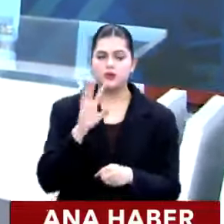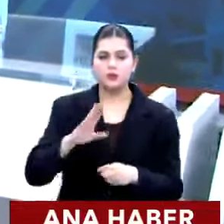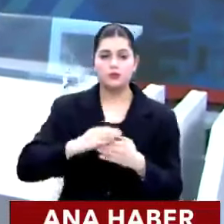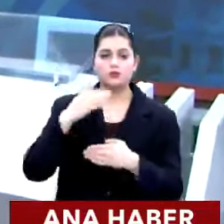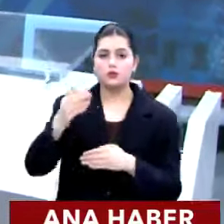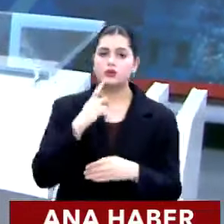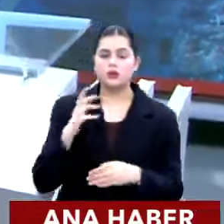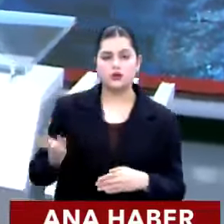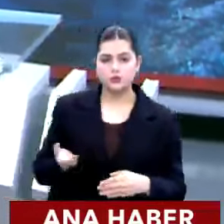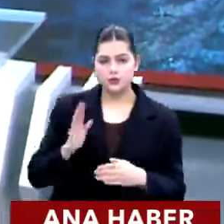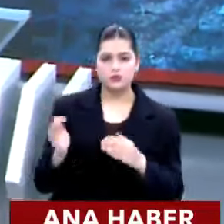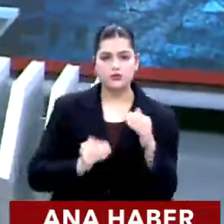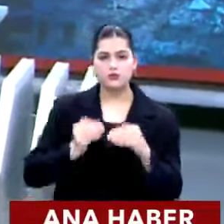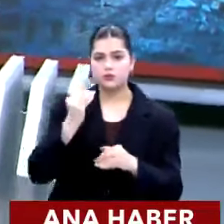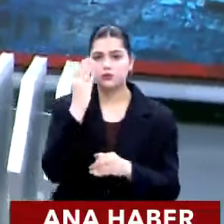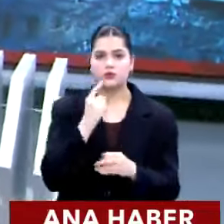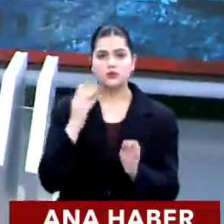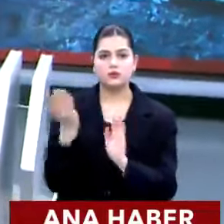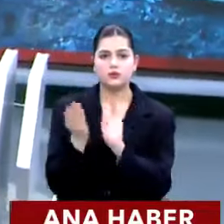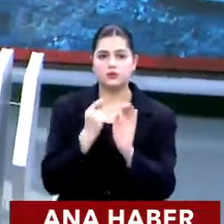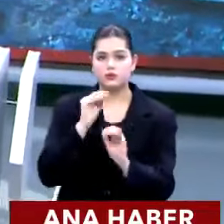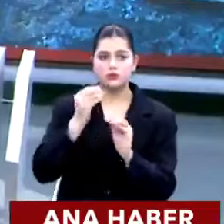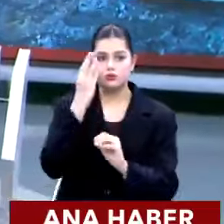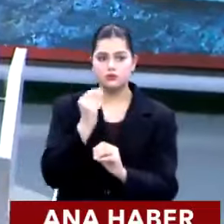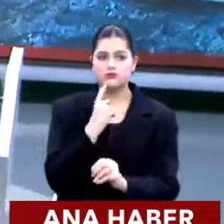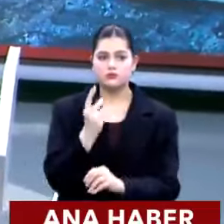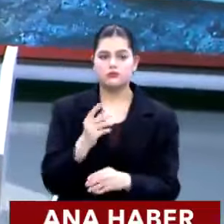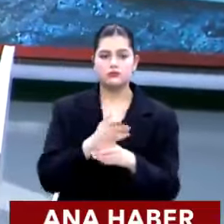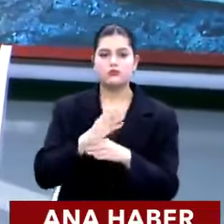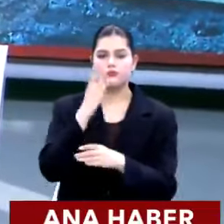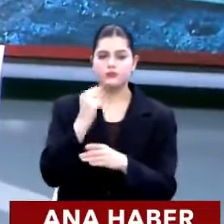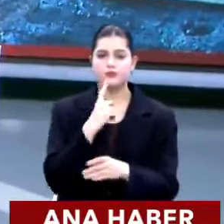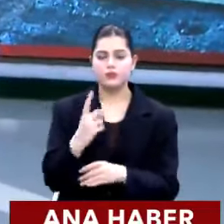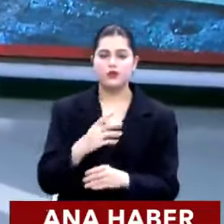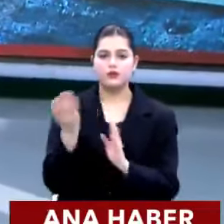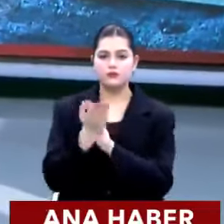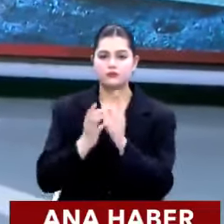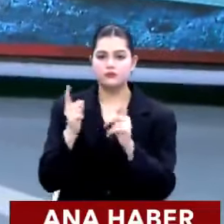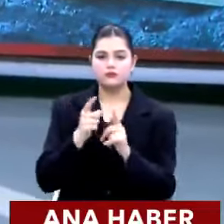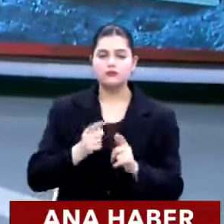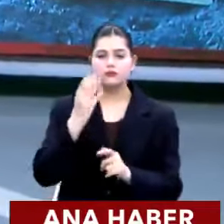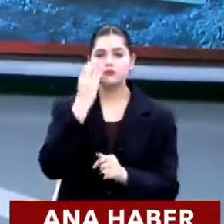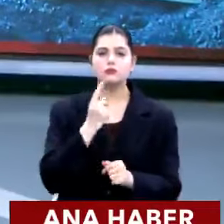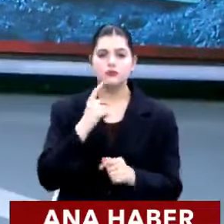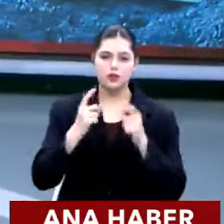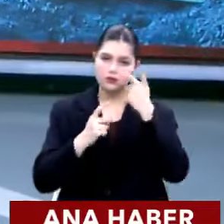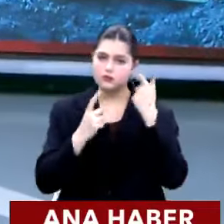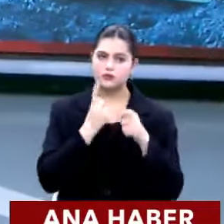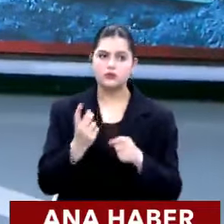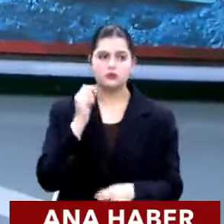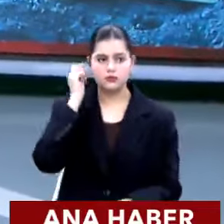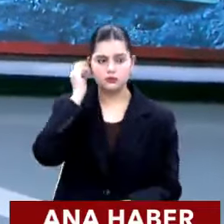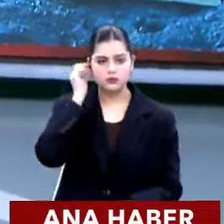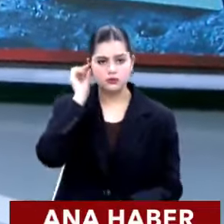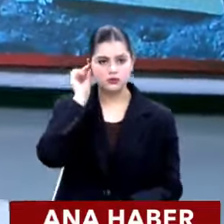sonrasında gazze'nin çok ciddi biçimde katliamlara maruz bırakı kılmasına neden olan saldırıyı da hesaba katarsak İsrail'in Eee